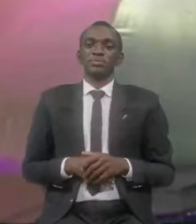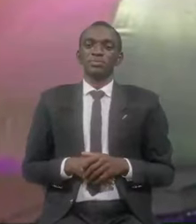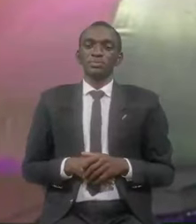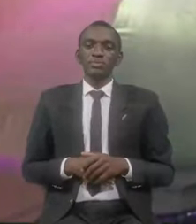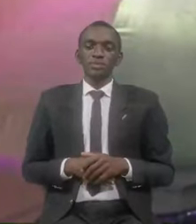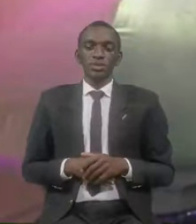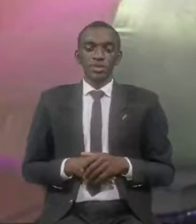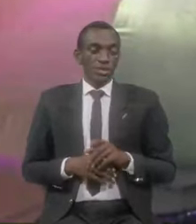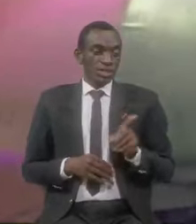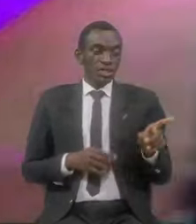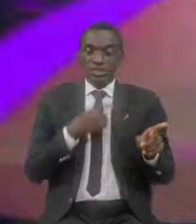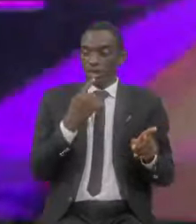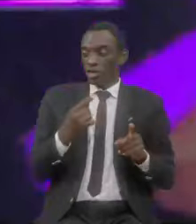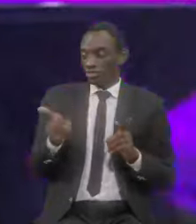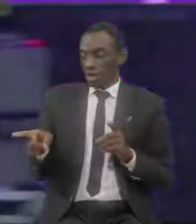Je te pardonne.